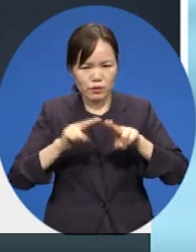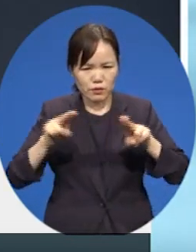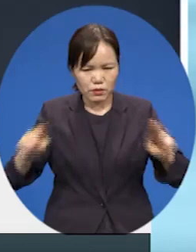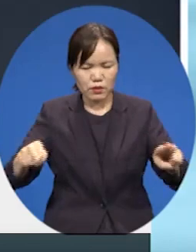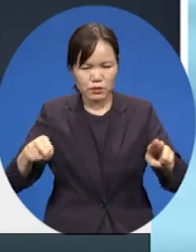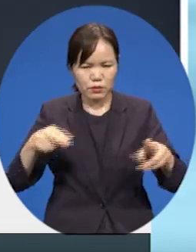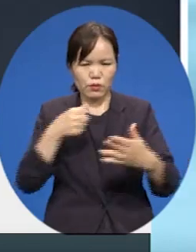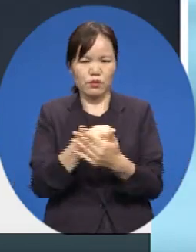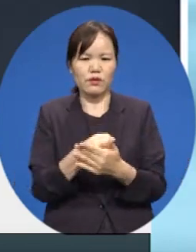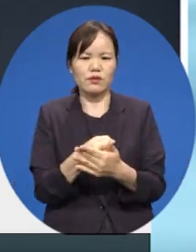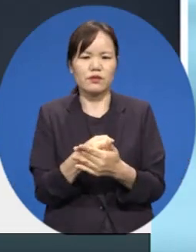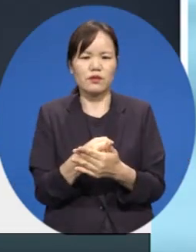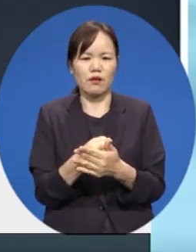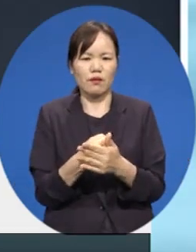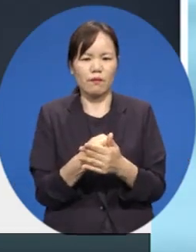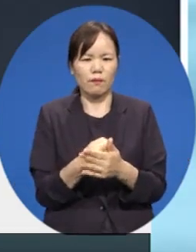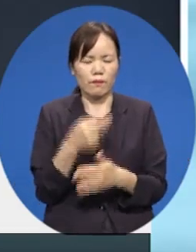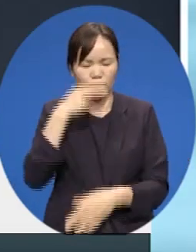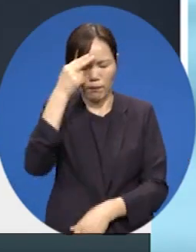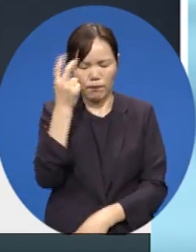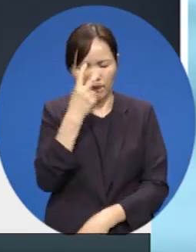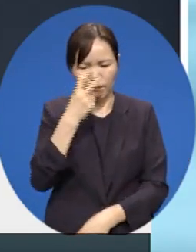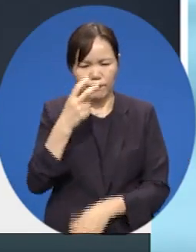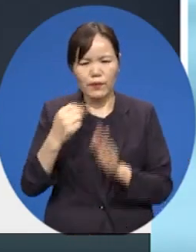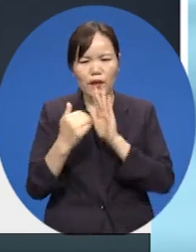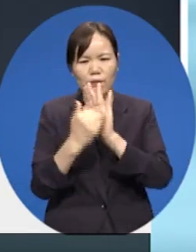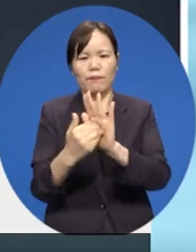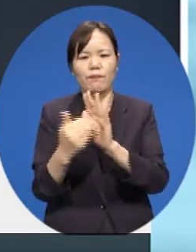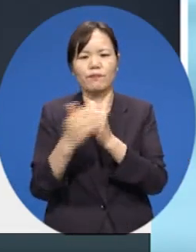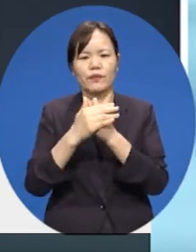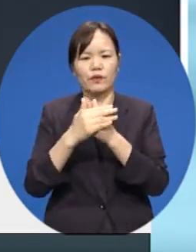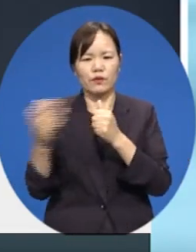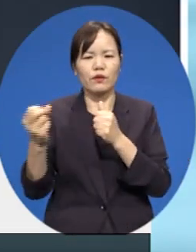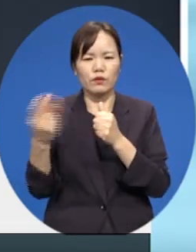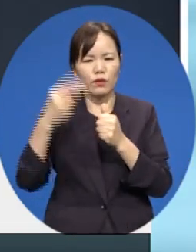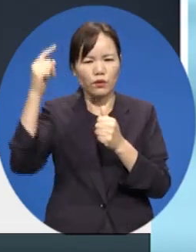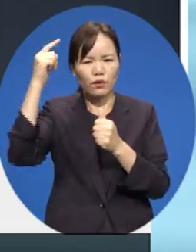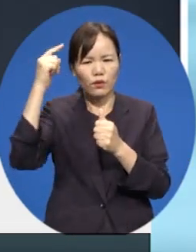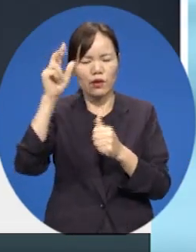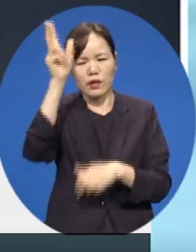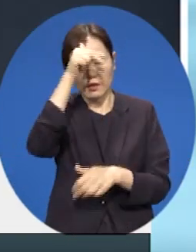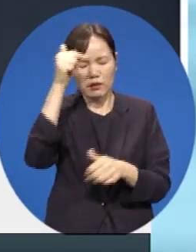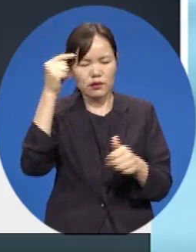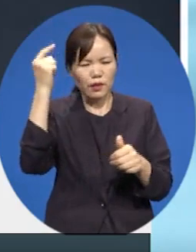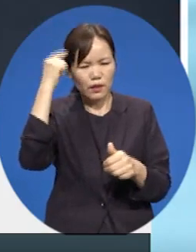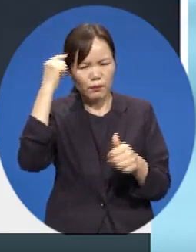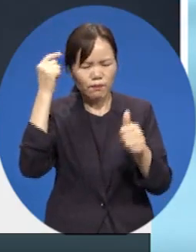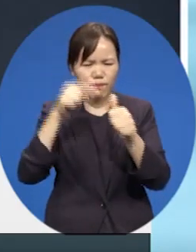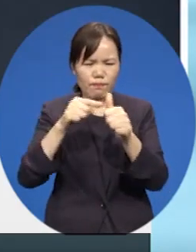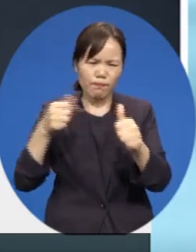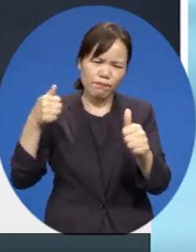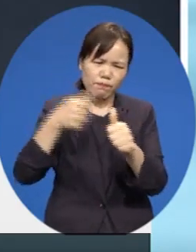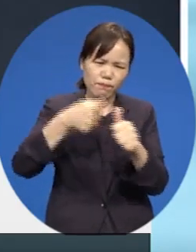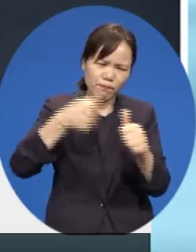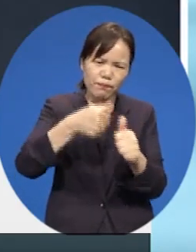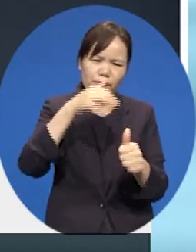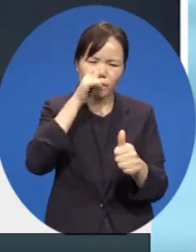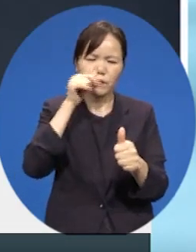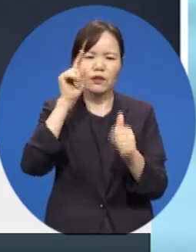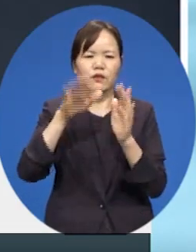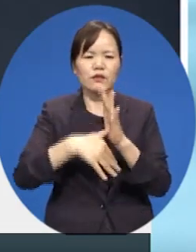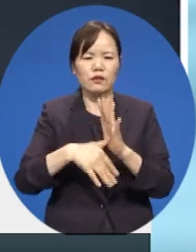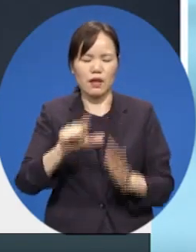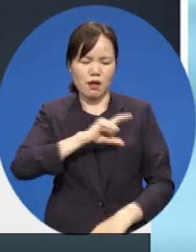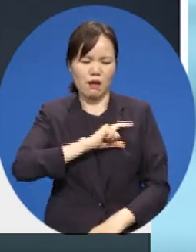되거든요 근데 부름 하면서 심지어 경찰관을 머리로 들이 받았다고 하는 거에요 그리고 또 알고보니까 당시의